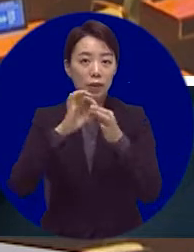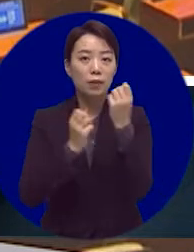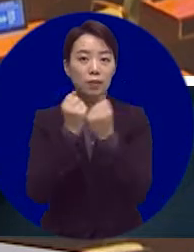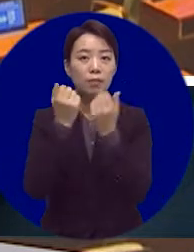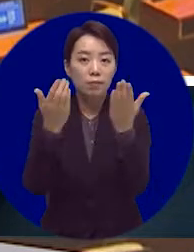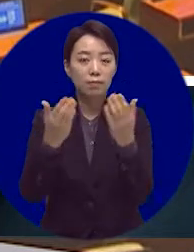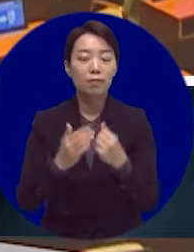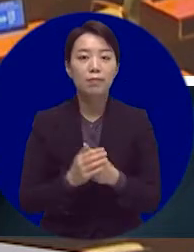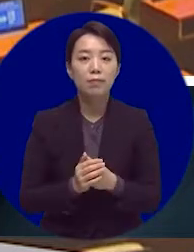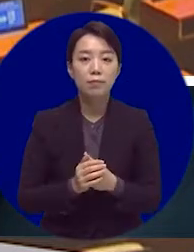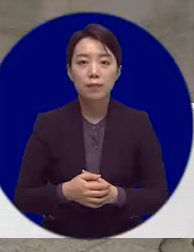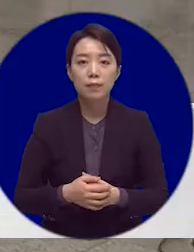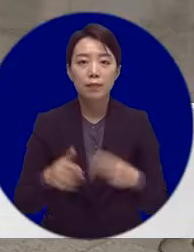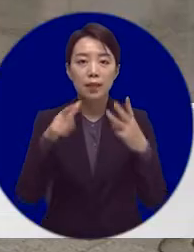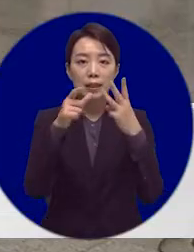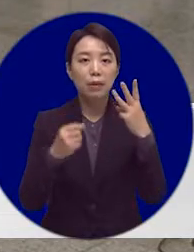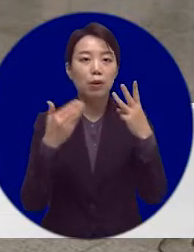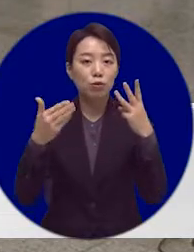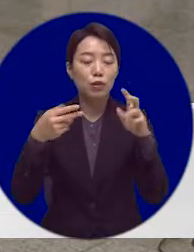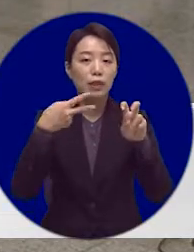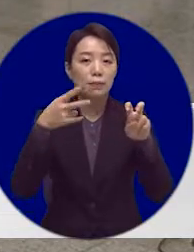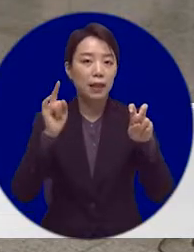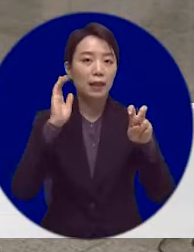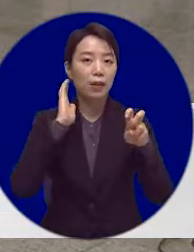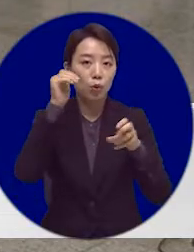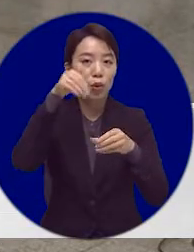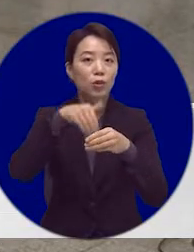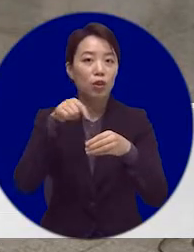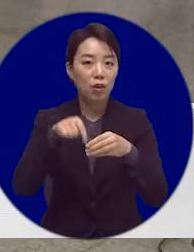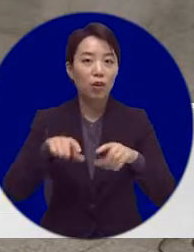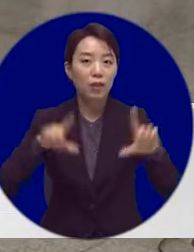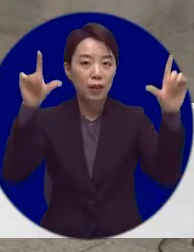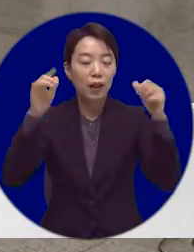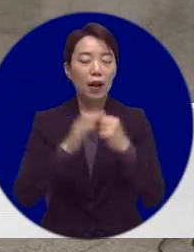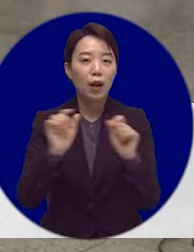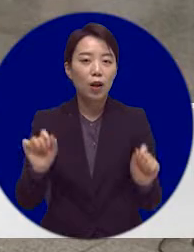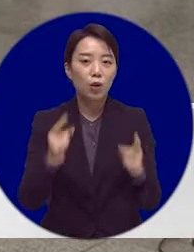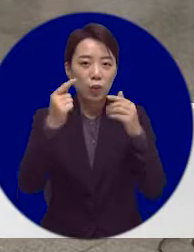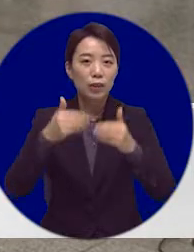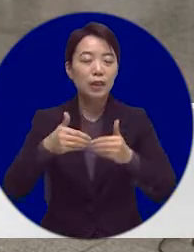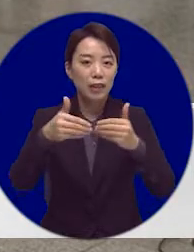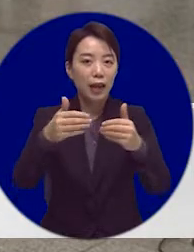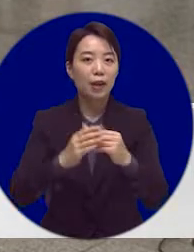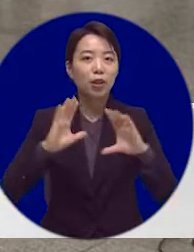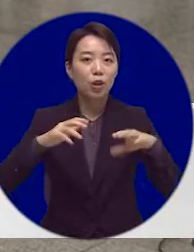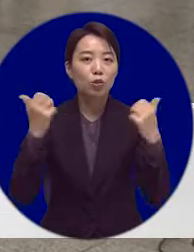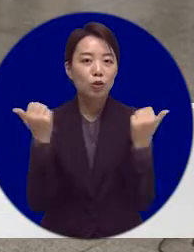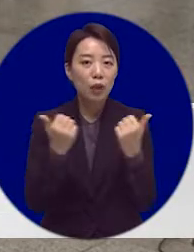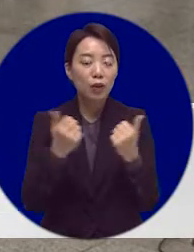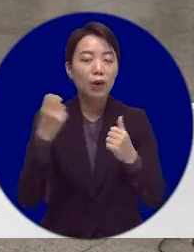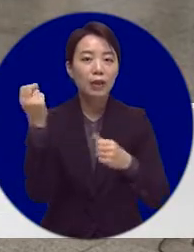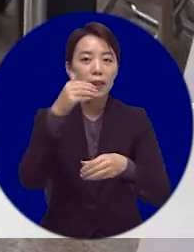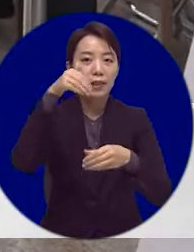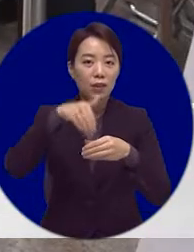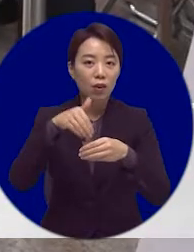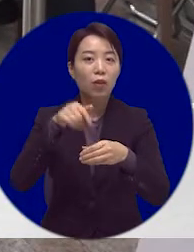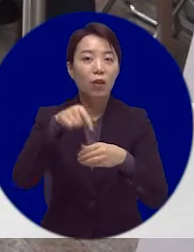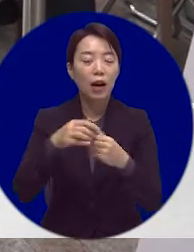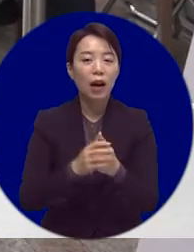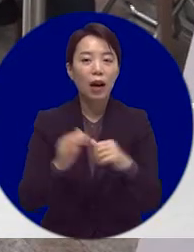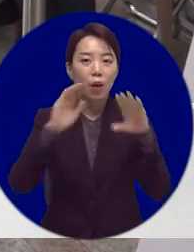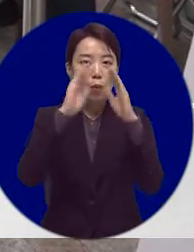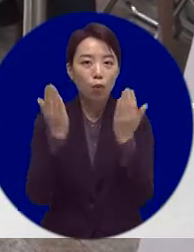내용 전해드립니다. 3월 9일 제20대 대통령 선거일에 동시에 실시하는 국회의원